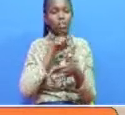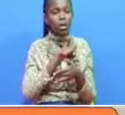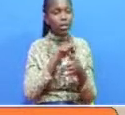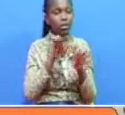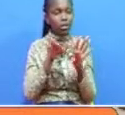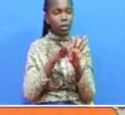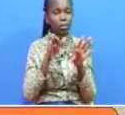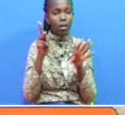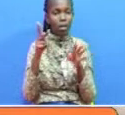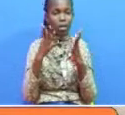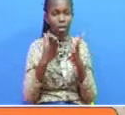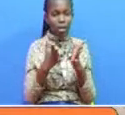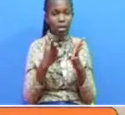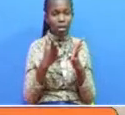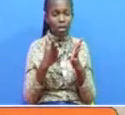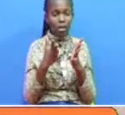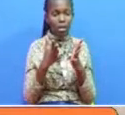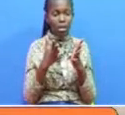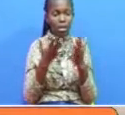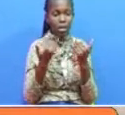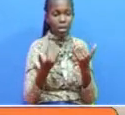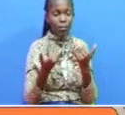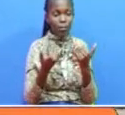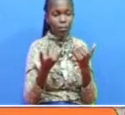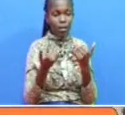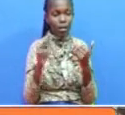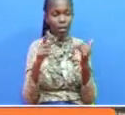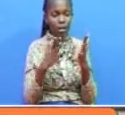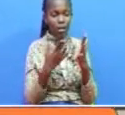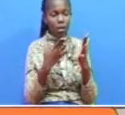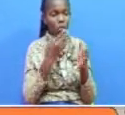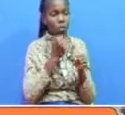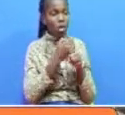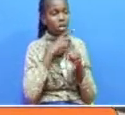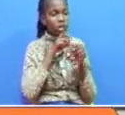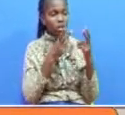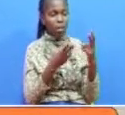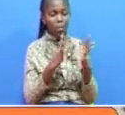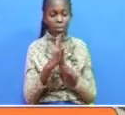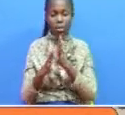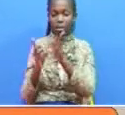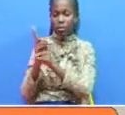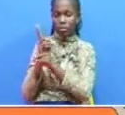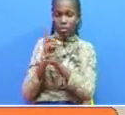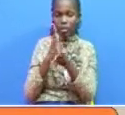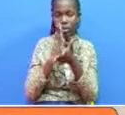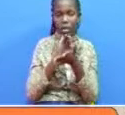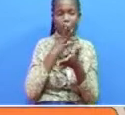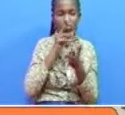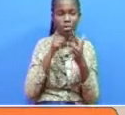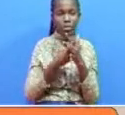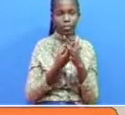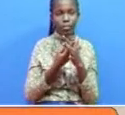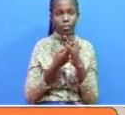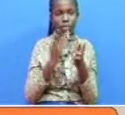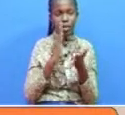Kenya OU. Ndene waituwe iina nemone atakela wekite miradi ya kifitho kanyo. Imwela wa ambesie, imwela athela,